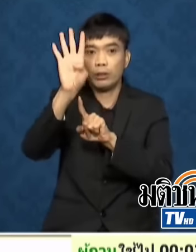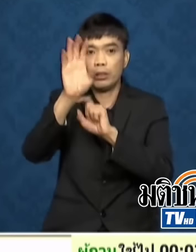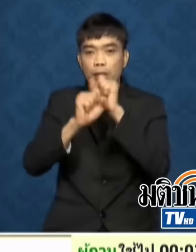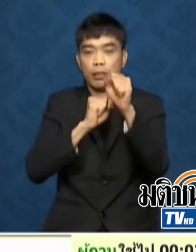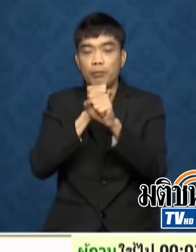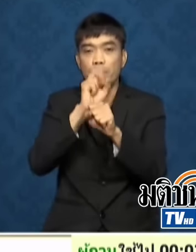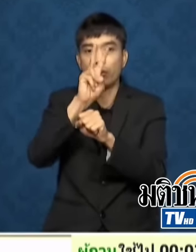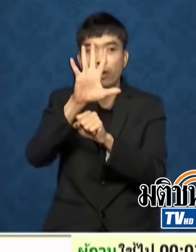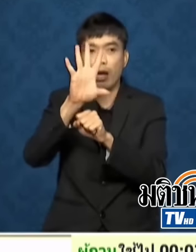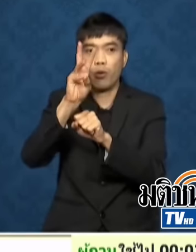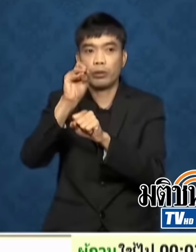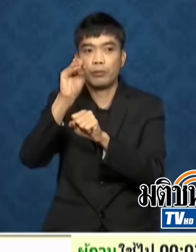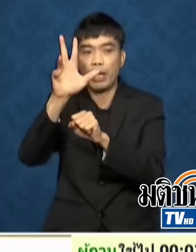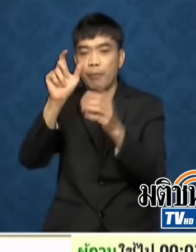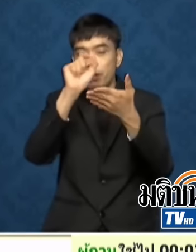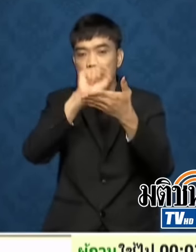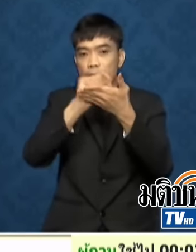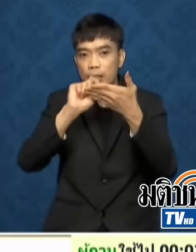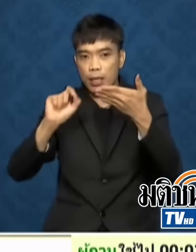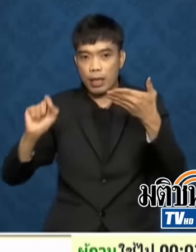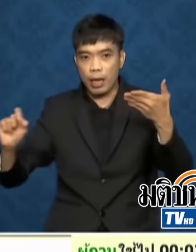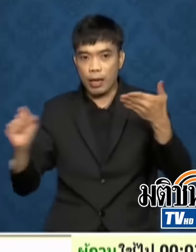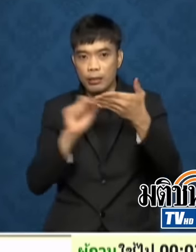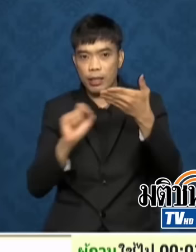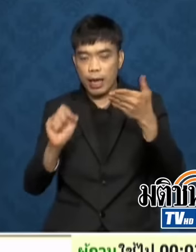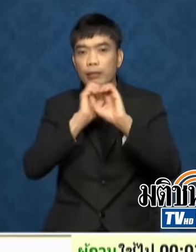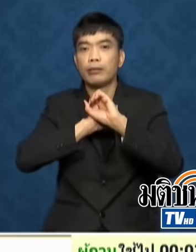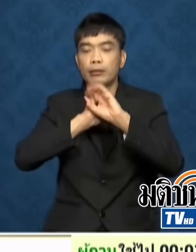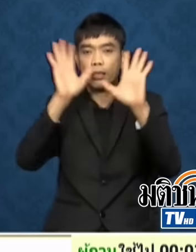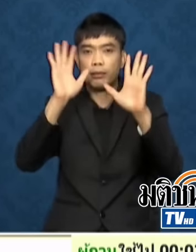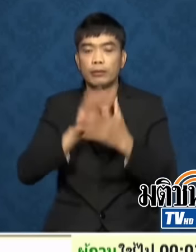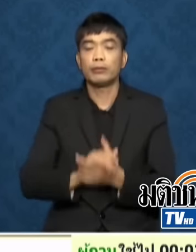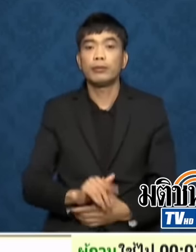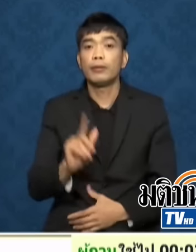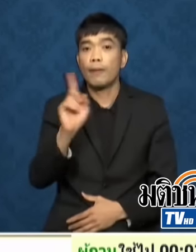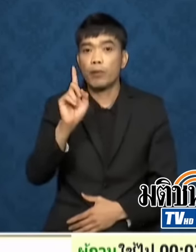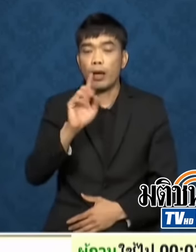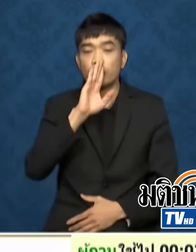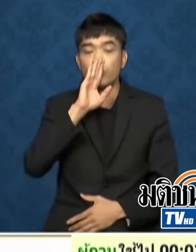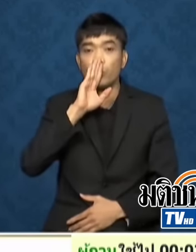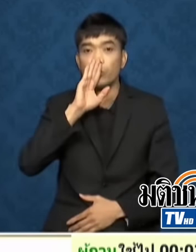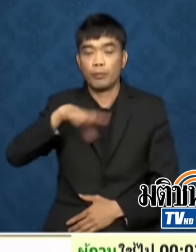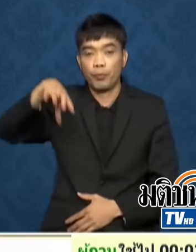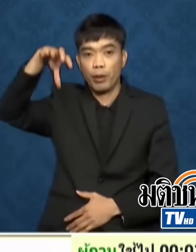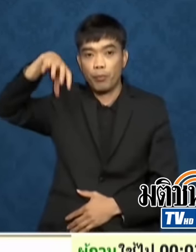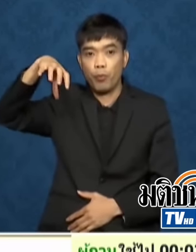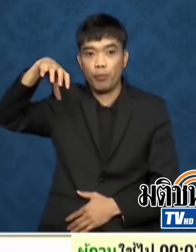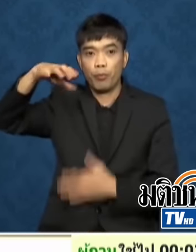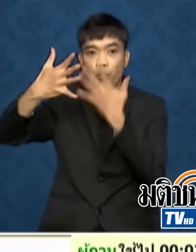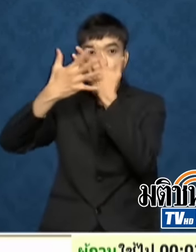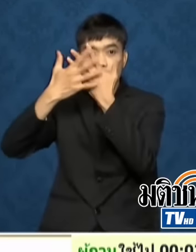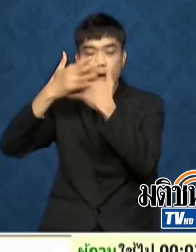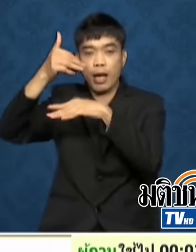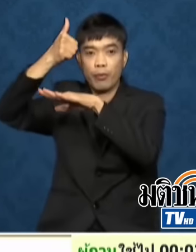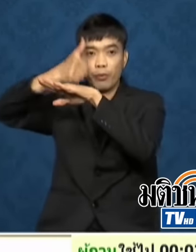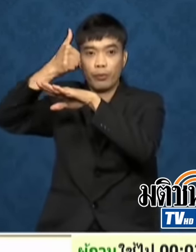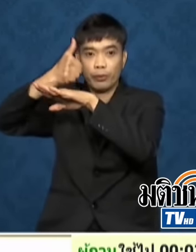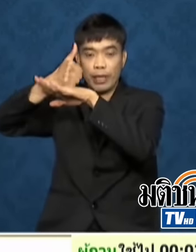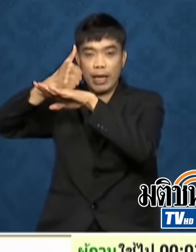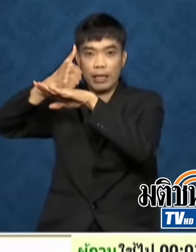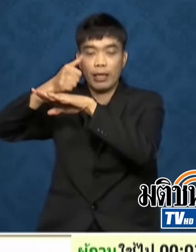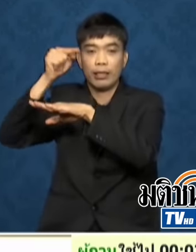63เขียนเอาไว้อย่างชัดเจนว่าเมื่อผู้บัญชาการเรือนจำอนุญาตให้ส่งตัวผู้ต้องขัง